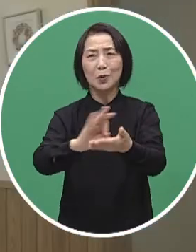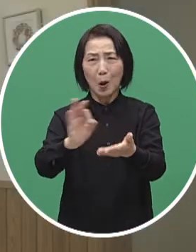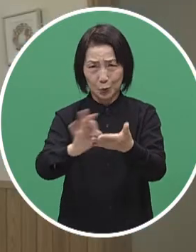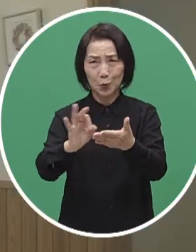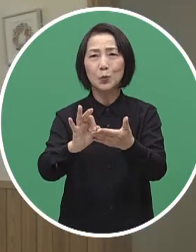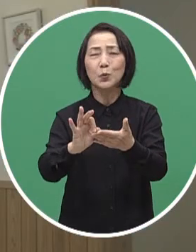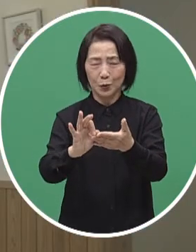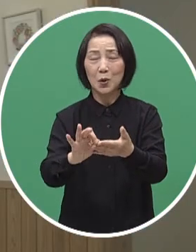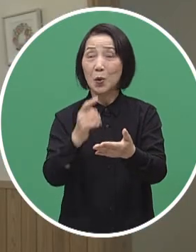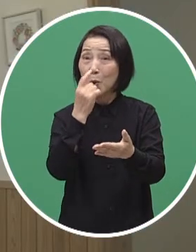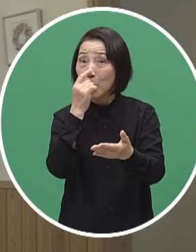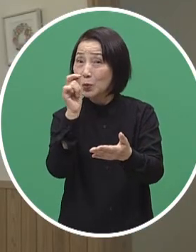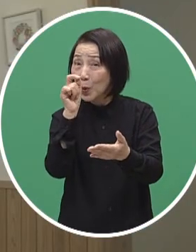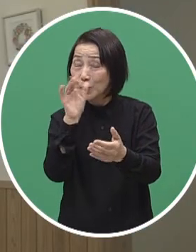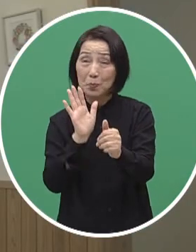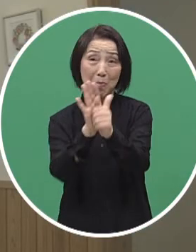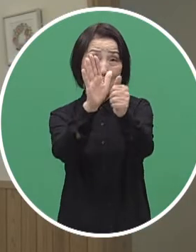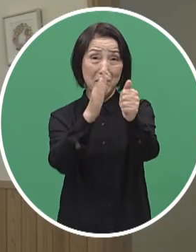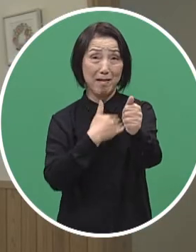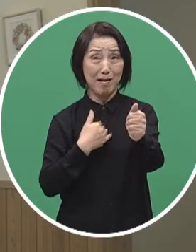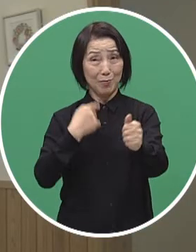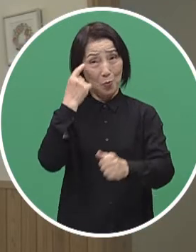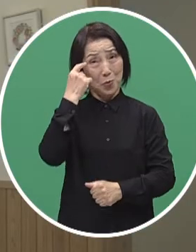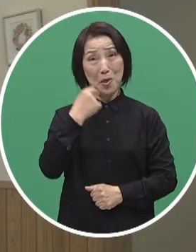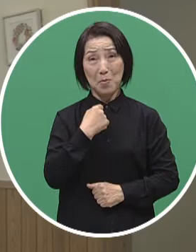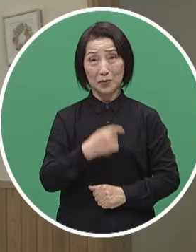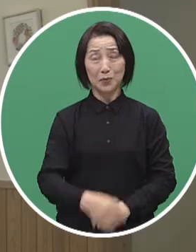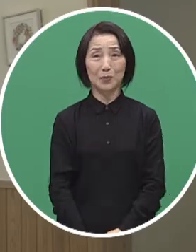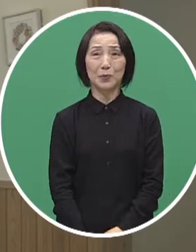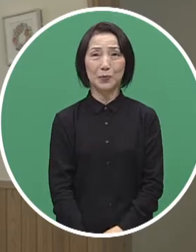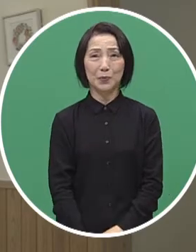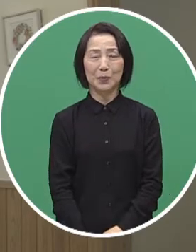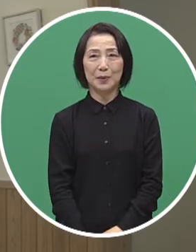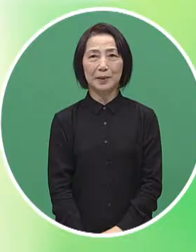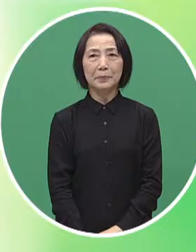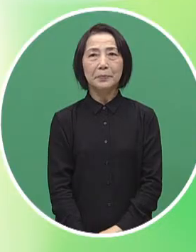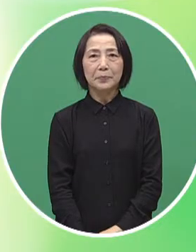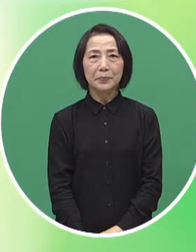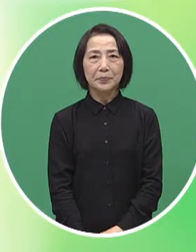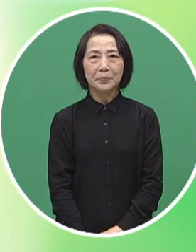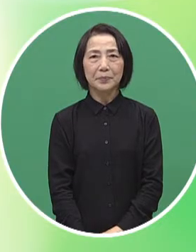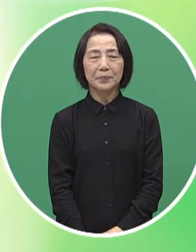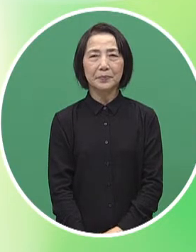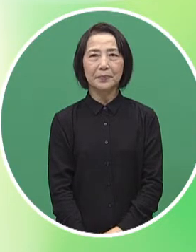いく少なからずそこに自分の貢献できるのかなというふうに思っています